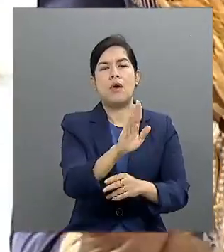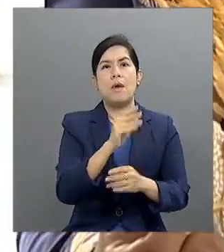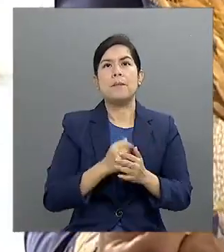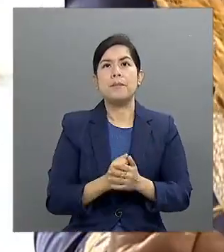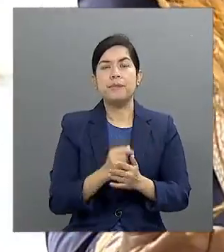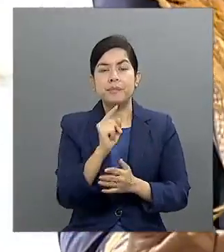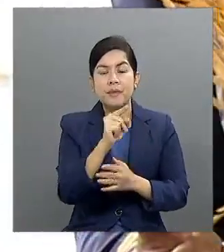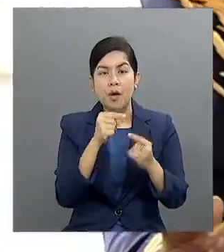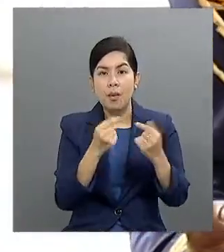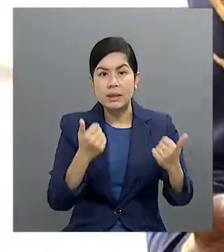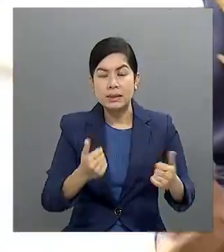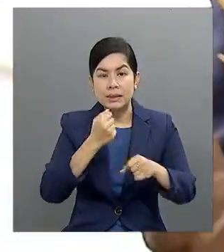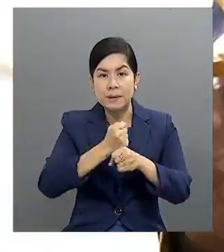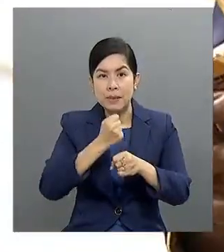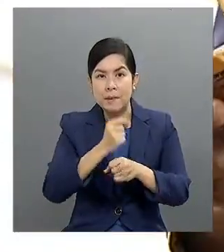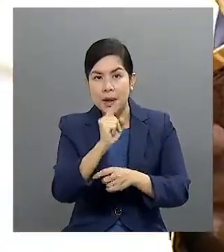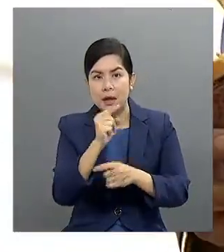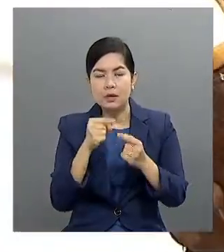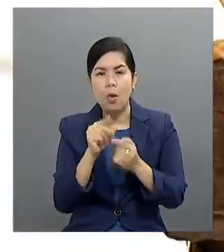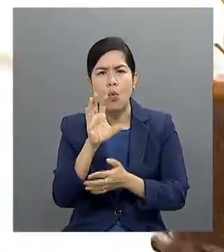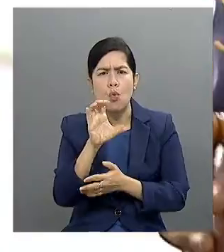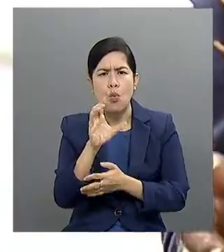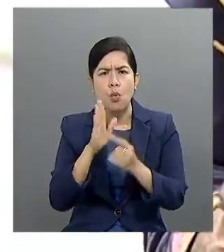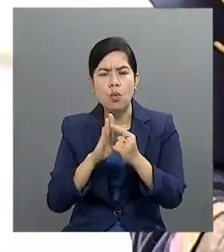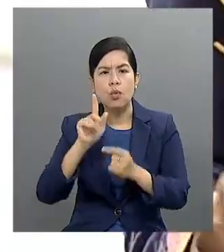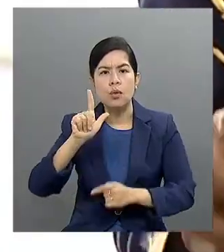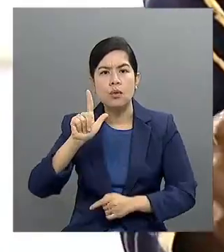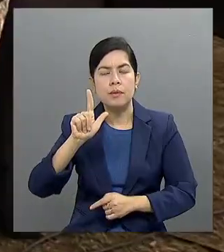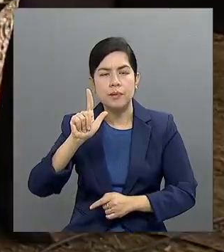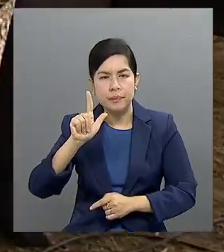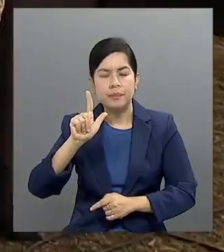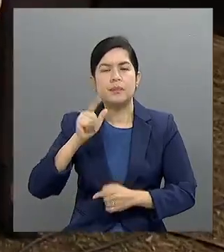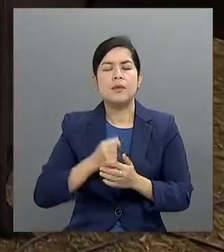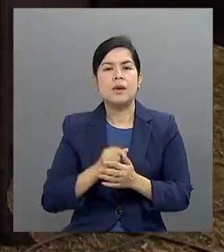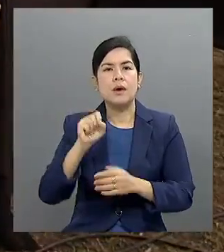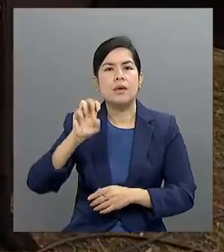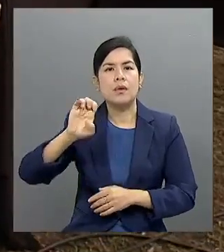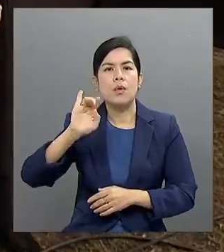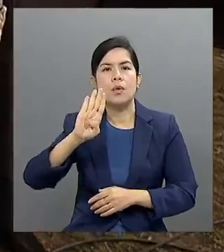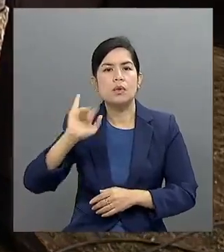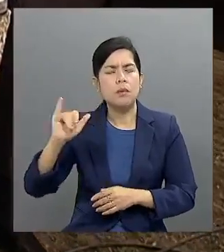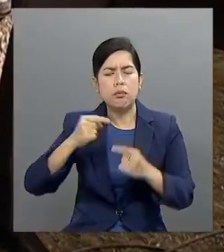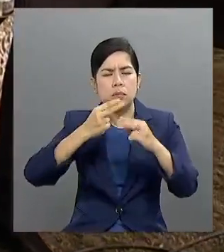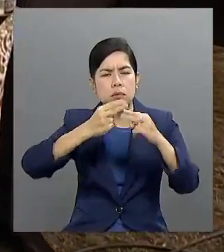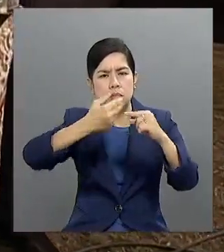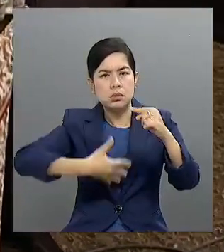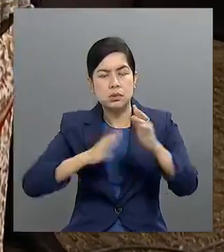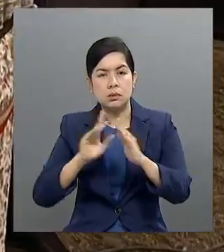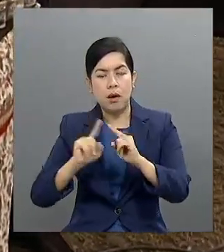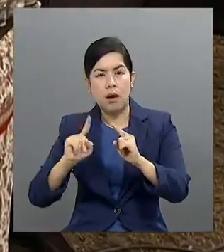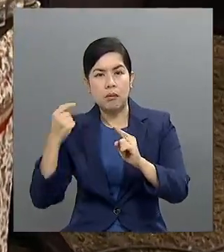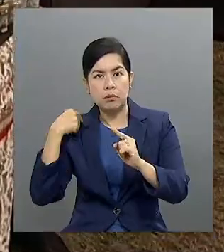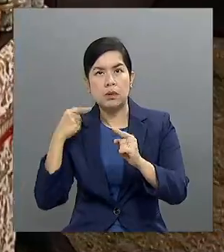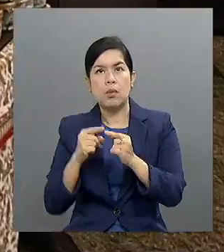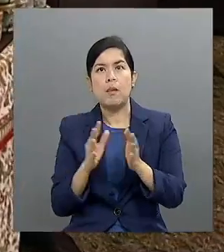ำตำน้ำพริกกุ้งเสียบของเรามีทั้งน้ำพริกกุ้งเสียบน้ำพริกไตปลาแห้งน้ำพริกปลาสลิดน้ำพริกตะไ คร ้น้ำพริกปลาอินทรีน